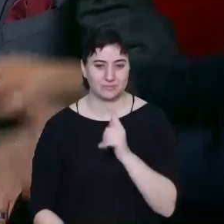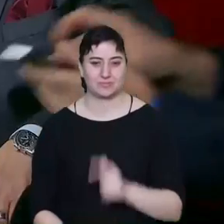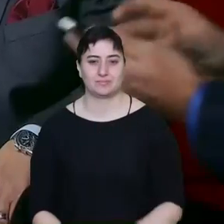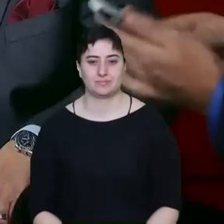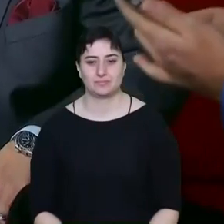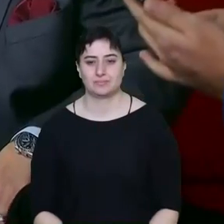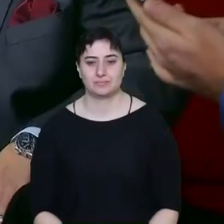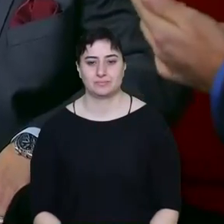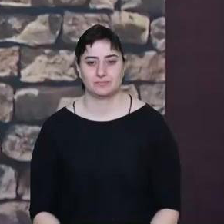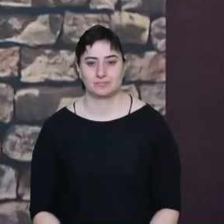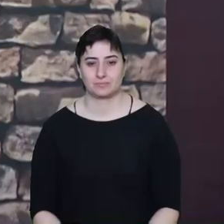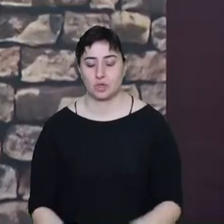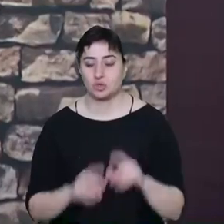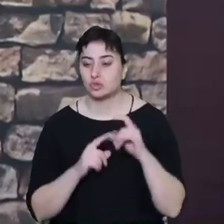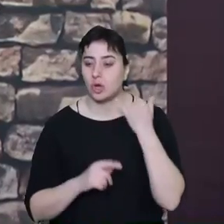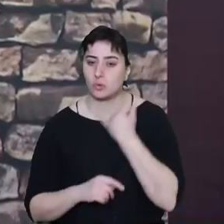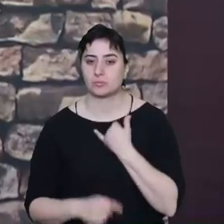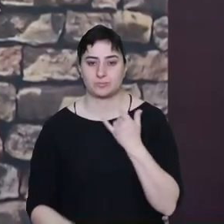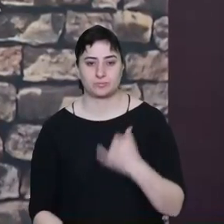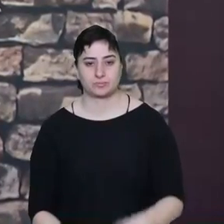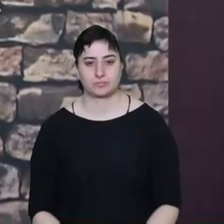telefon. Bak Şükrü arıyor.